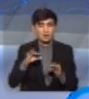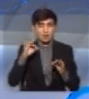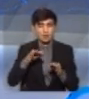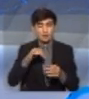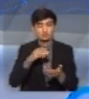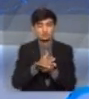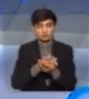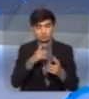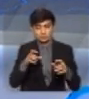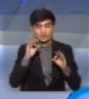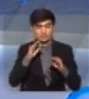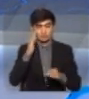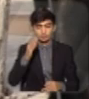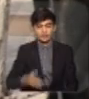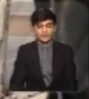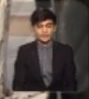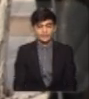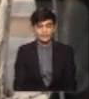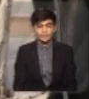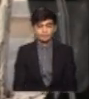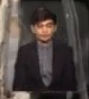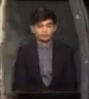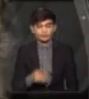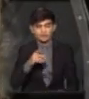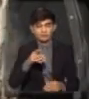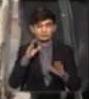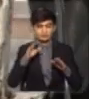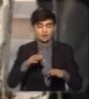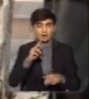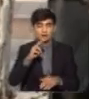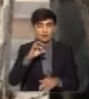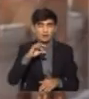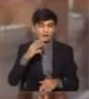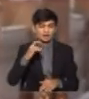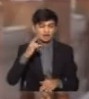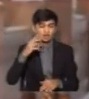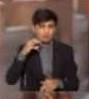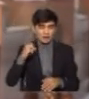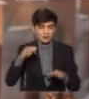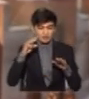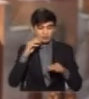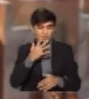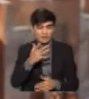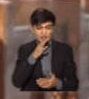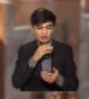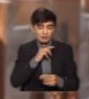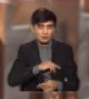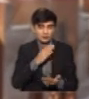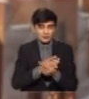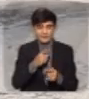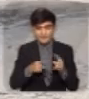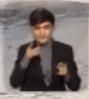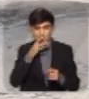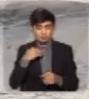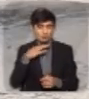служителям, расскажет Эльмира Ержанова. Плотником на кладбище Конусбай Батаев работает 5 лет. За это время, говорит, повидал многое.